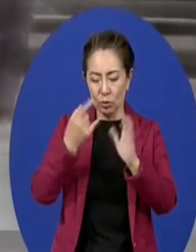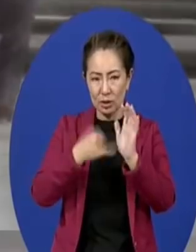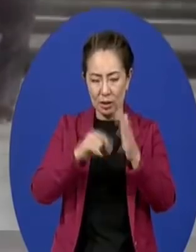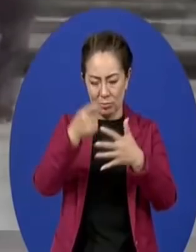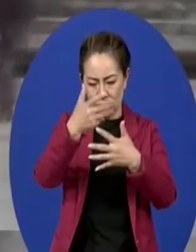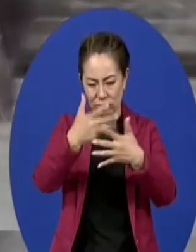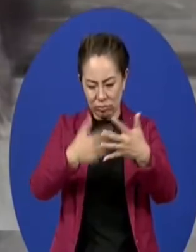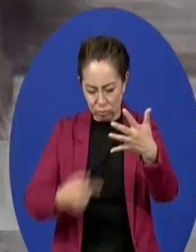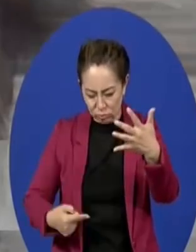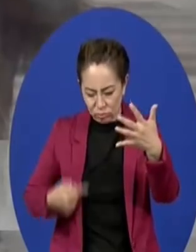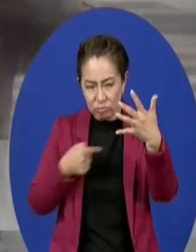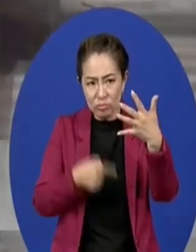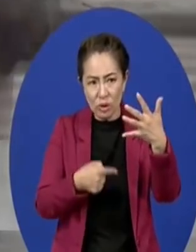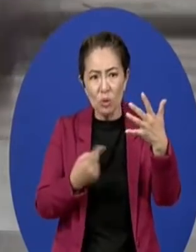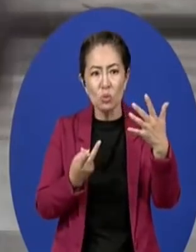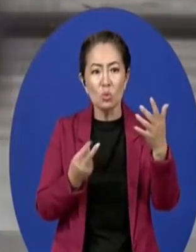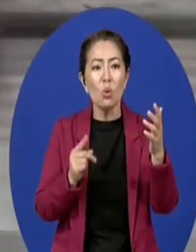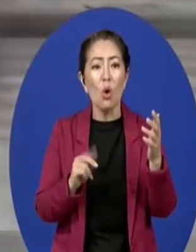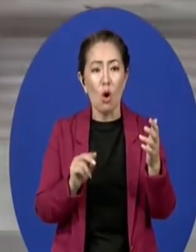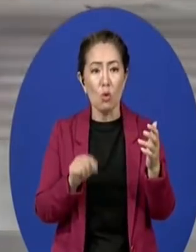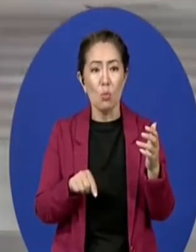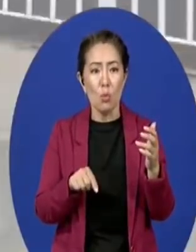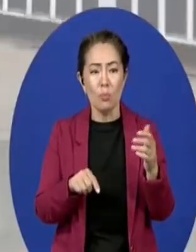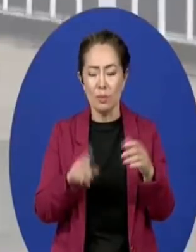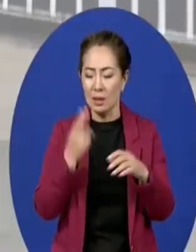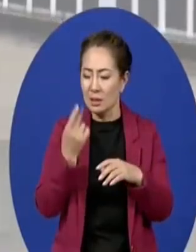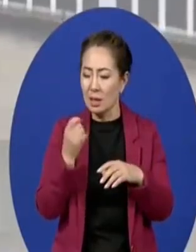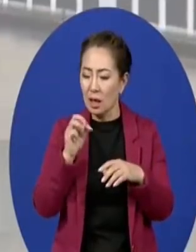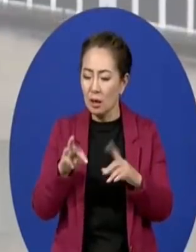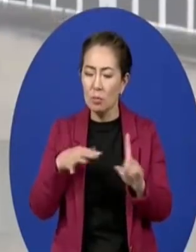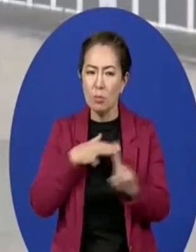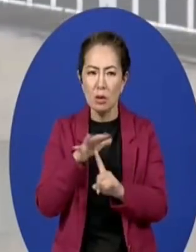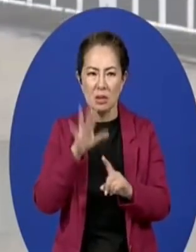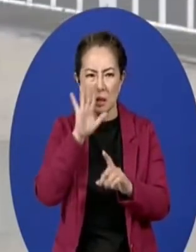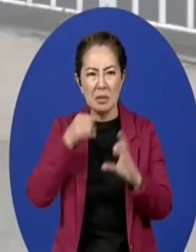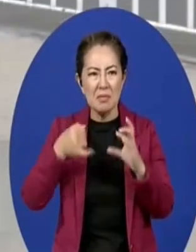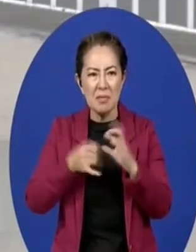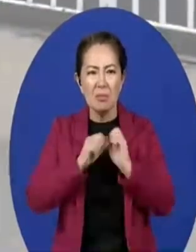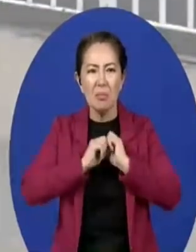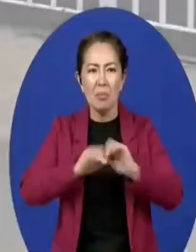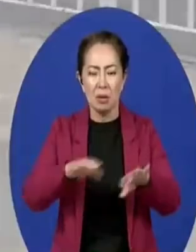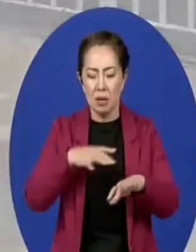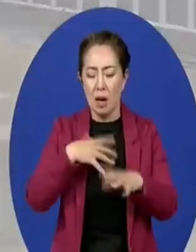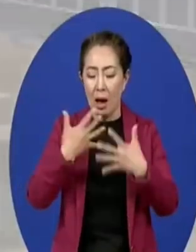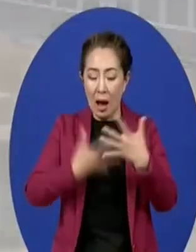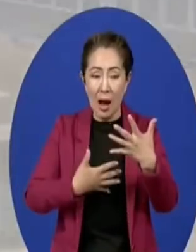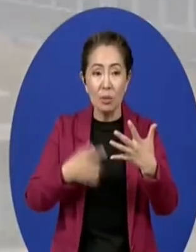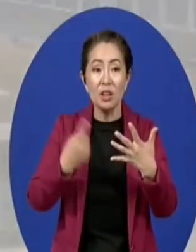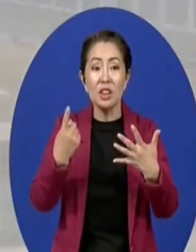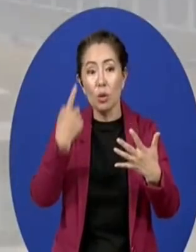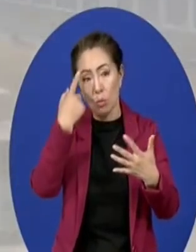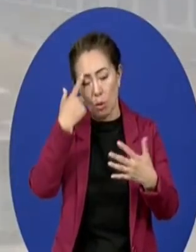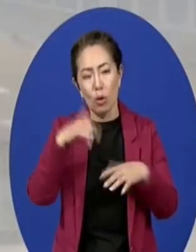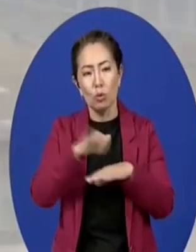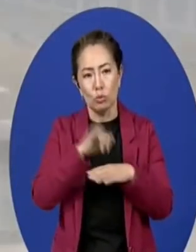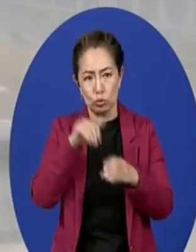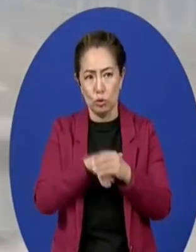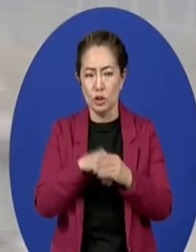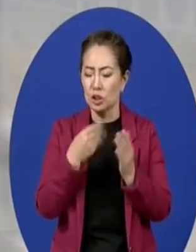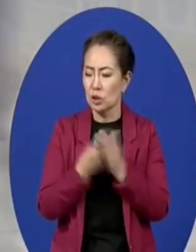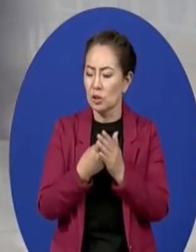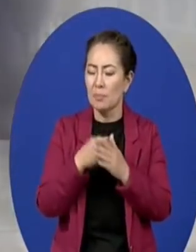120-д сүүл мөшгөж байна. 2014 онд хийсэн судалгаагаар цахим орчинд хамгийн их вирус халдварласан 10 орны тоонд Монголыг огтаажээ. Хамгийн сүүлийн жишээ